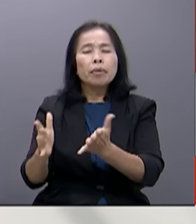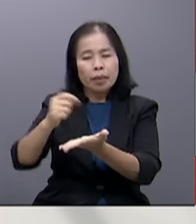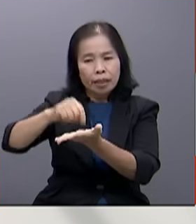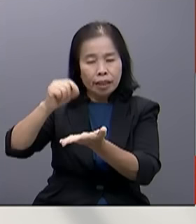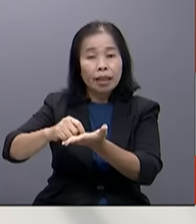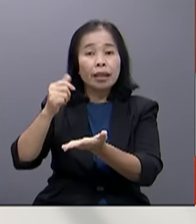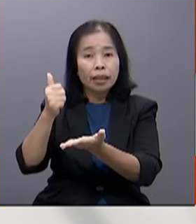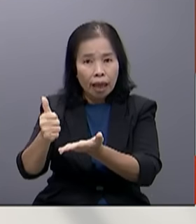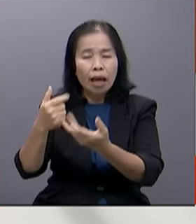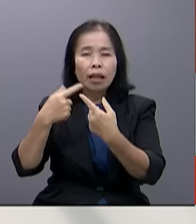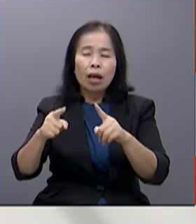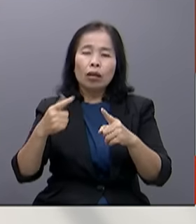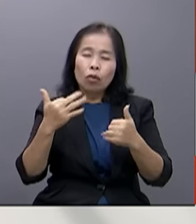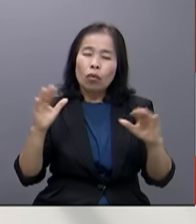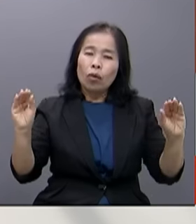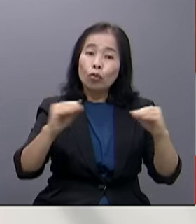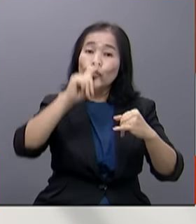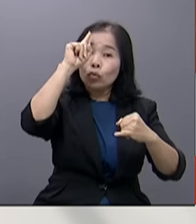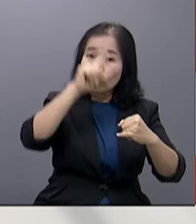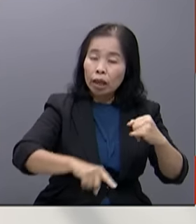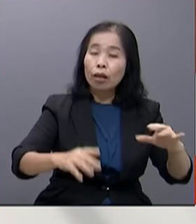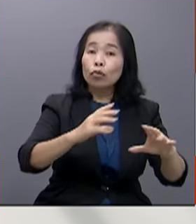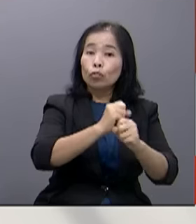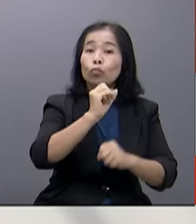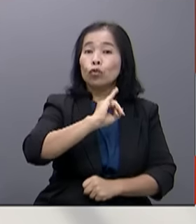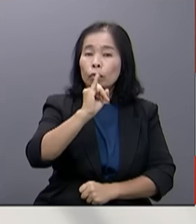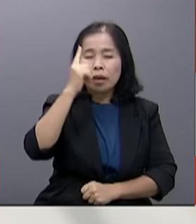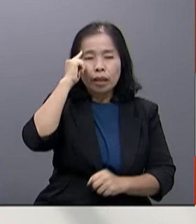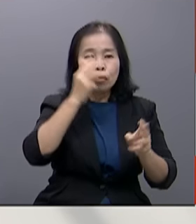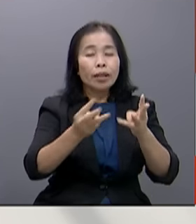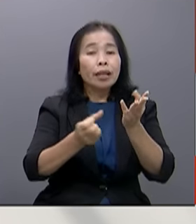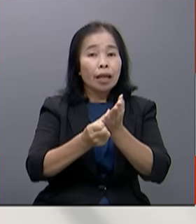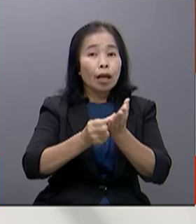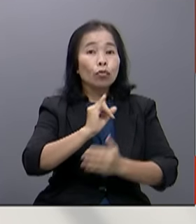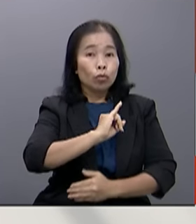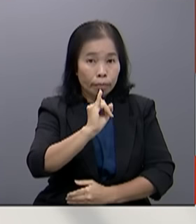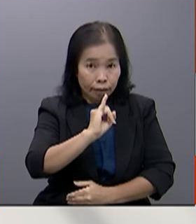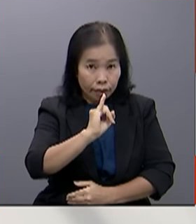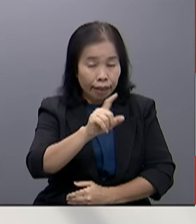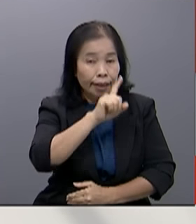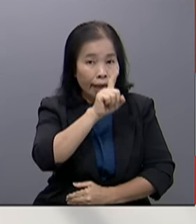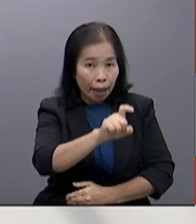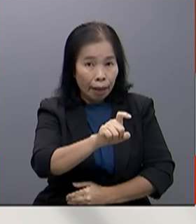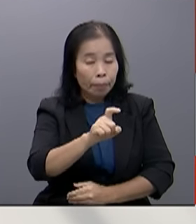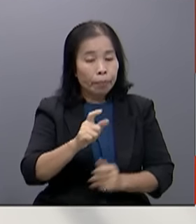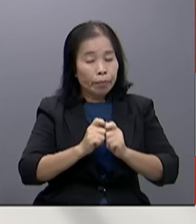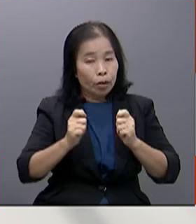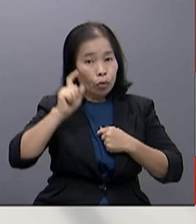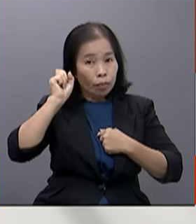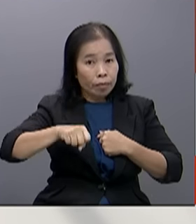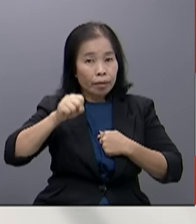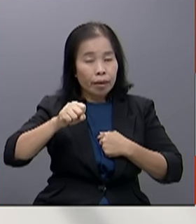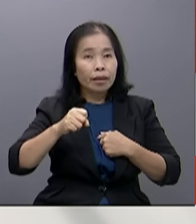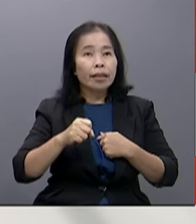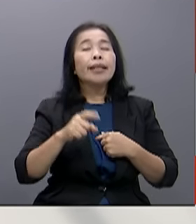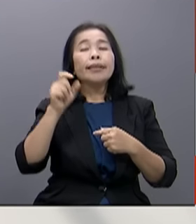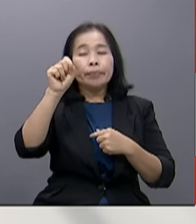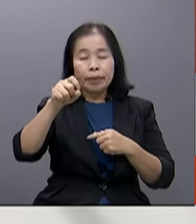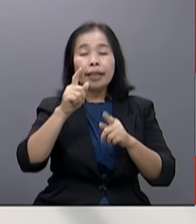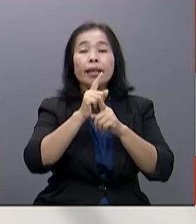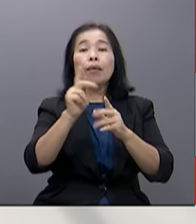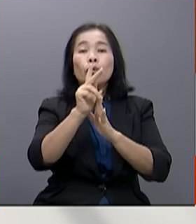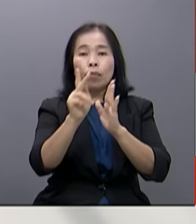อลกันอีกทีให้กพค.ตร.ได้เป็นคนหาทางออกให้กับเรื่องนี้ถูกต้องไหมคะ ถ้าทำตามขั้นตอนตามกฎหมาย